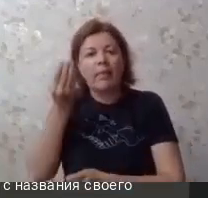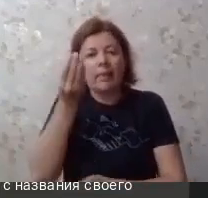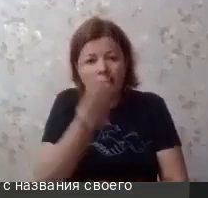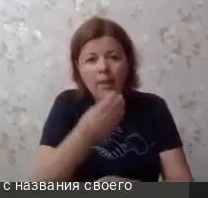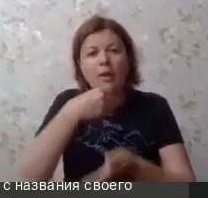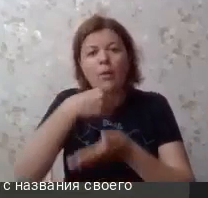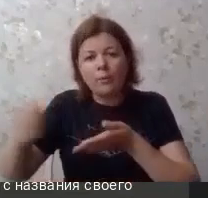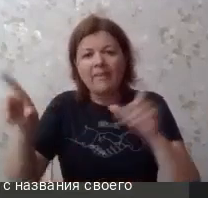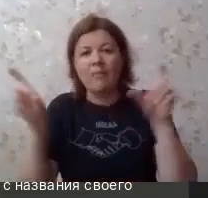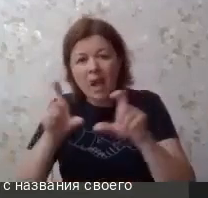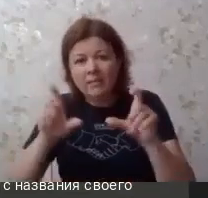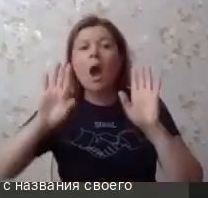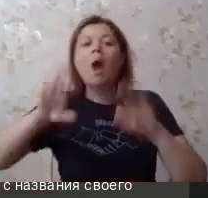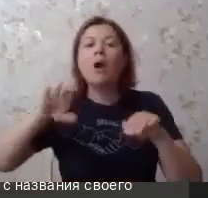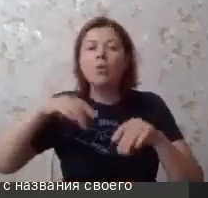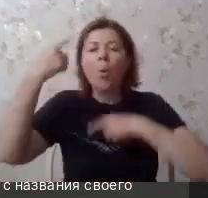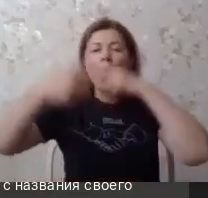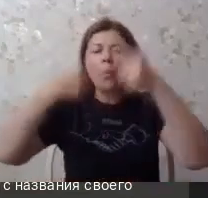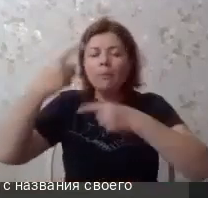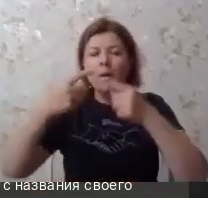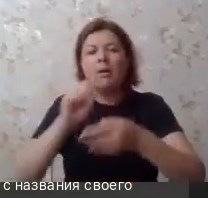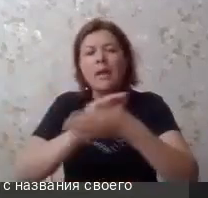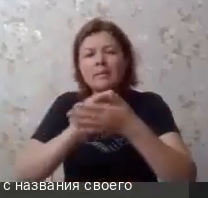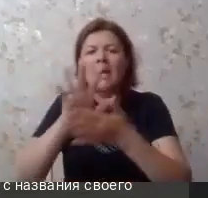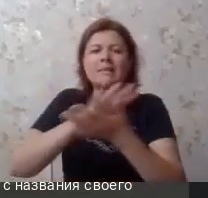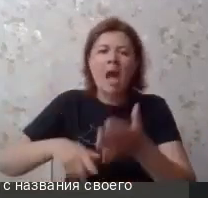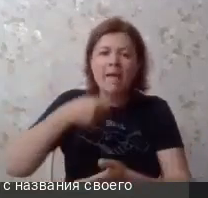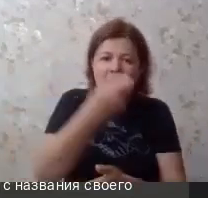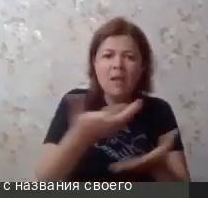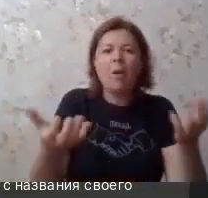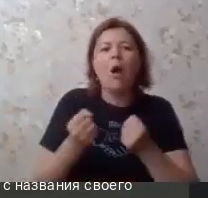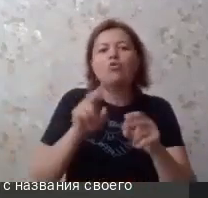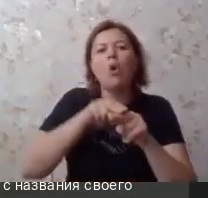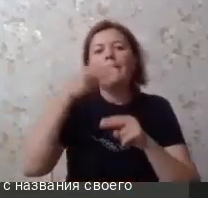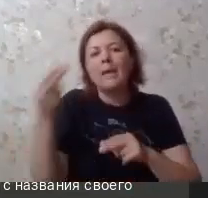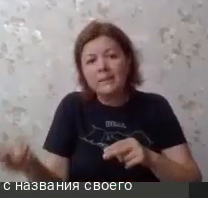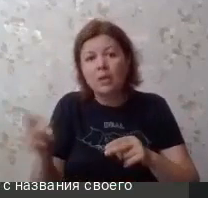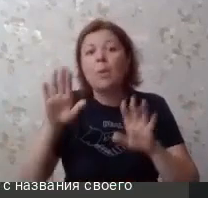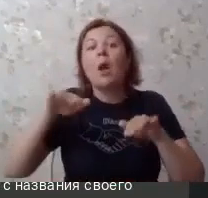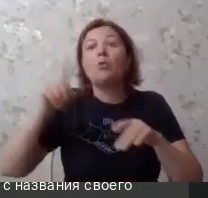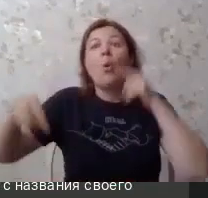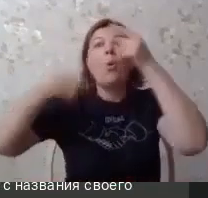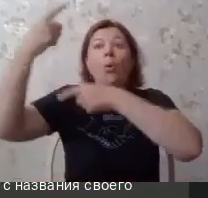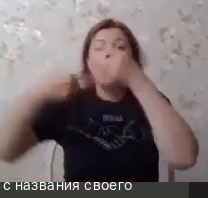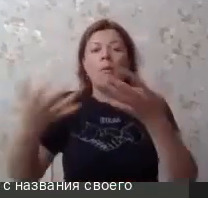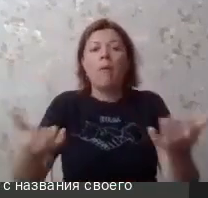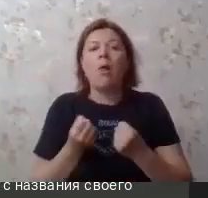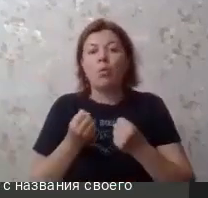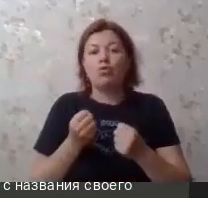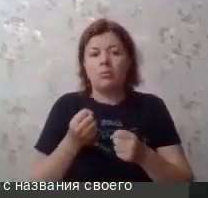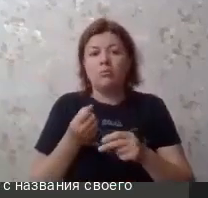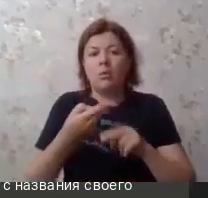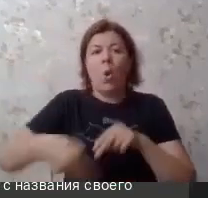потом, написав заявление на компенсацию, получить эту компенсацию. То есть, вернуть